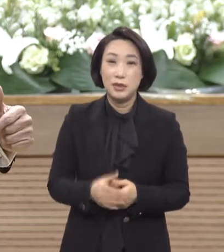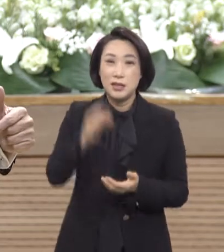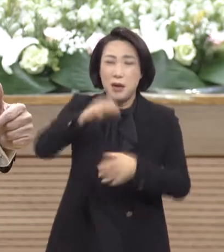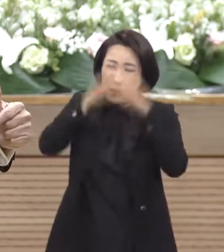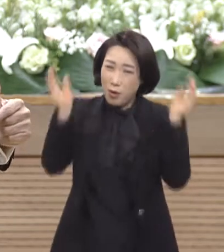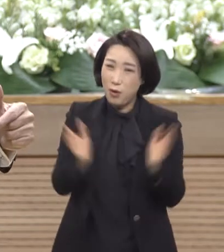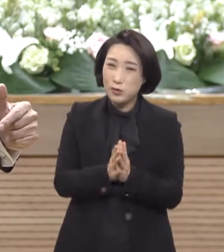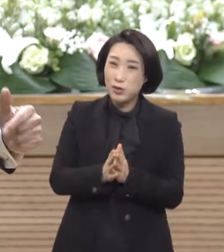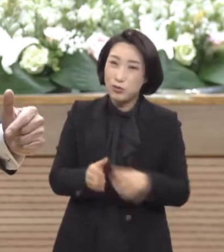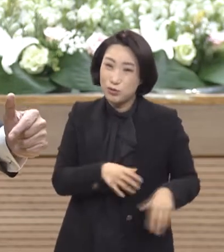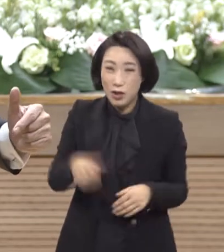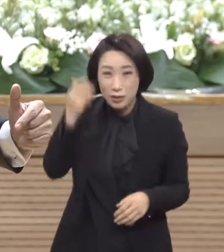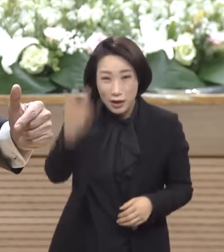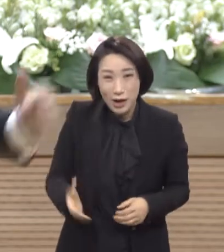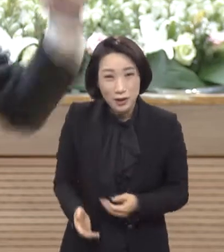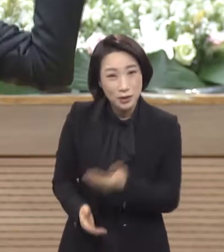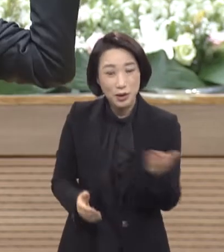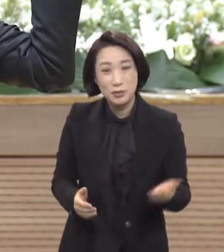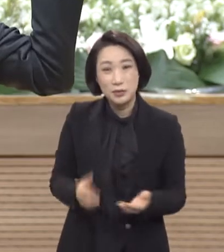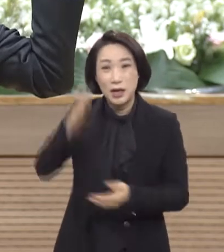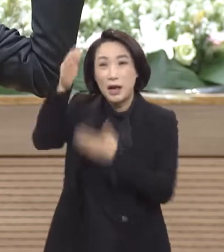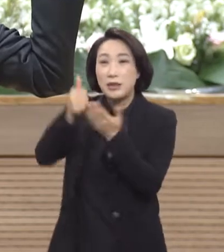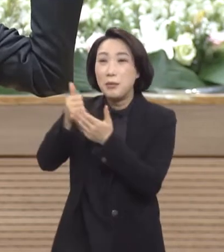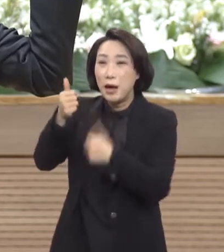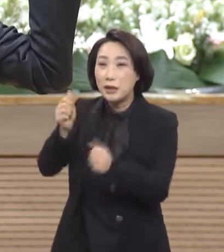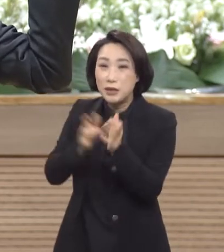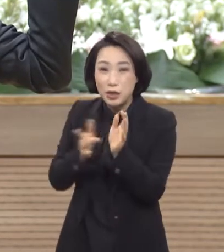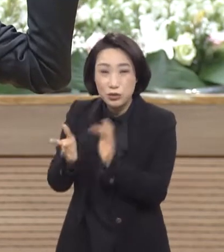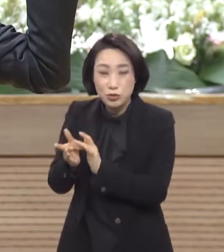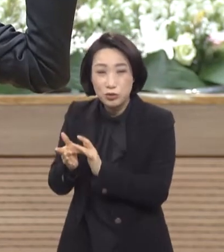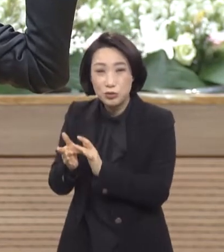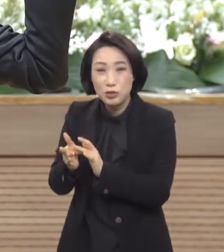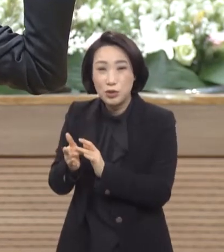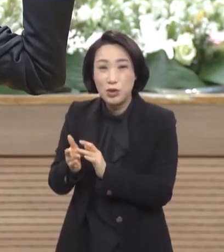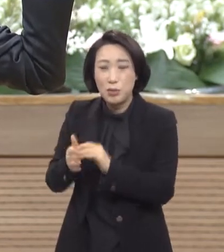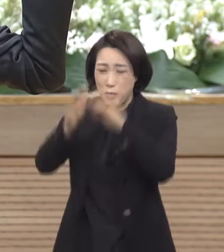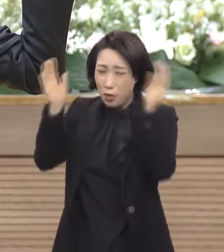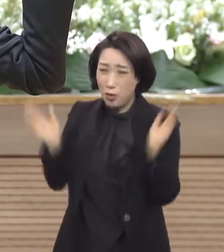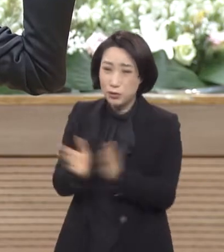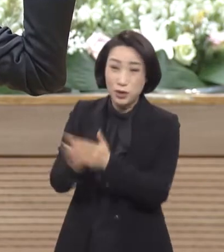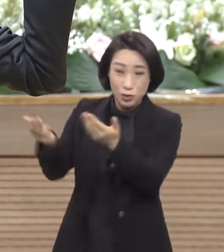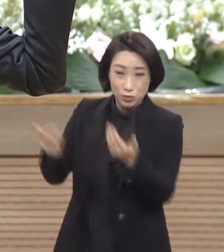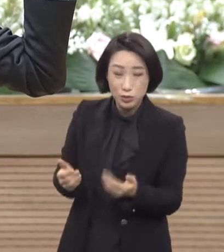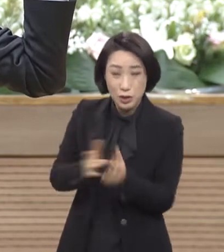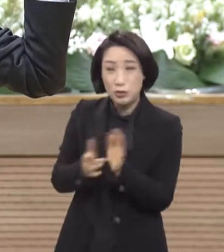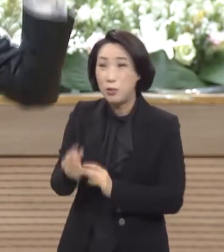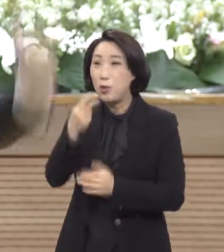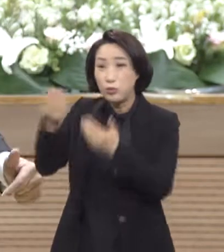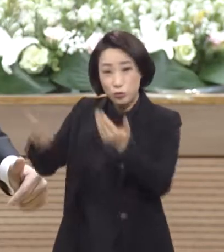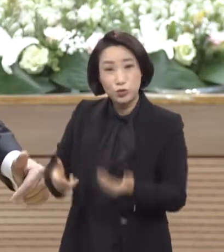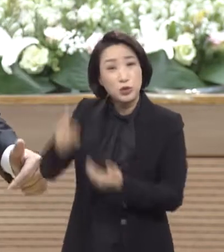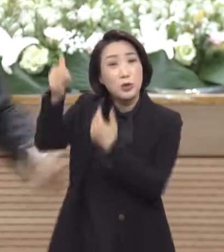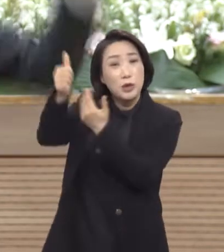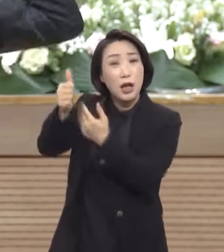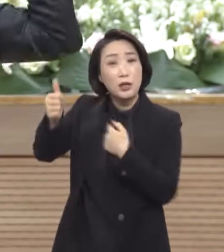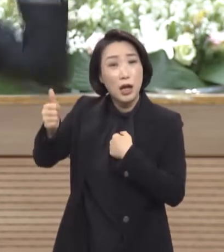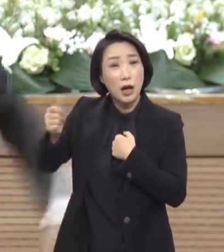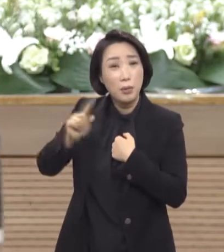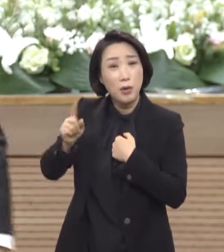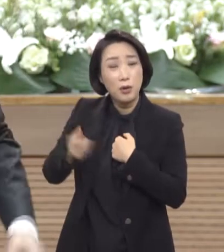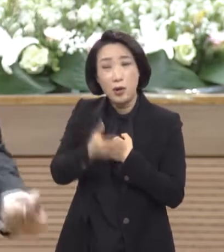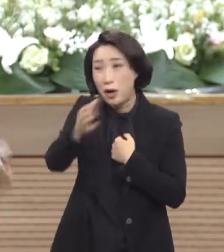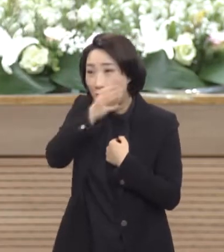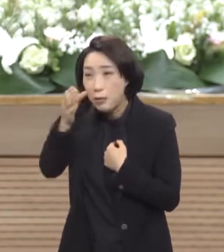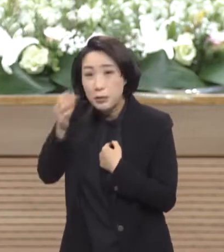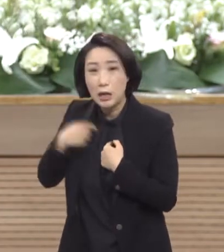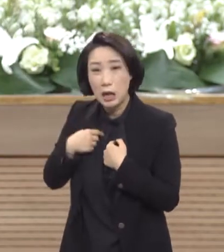전제사진들 주저하리요. 하나님의 아들을 자기 천부등을 다 주시고 자기 목숨을 주신 분에게 감히